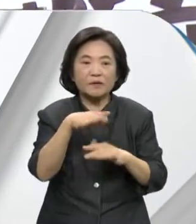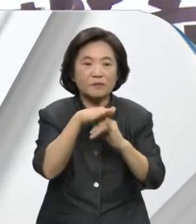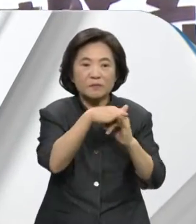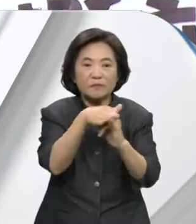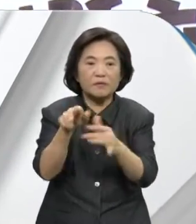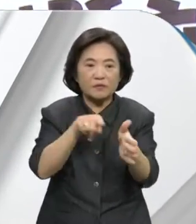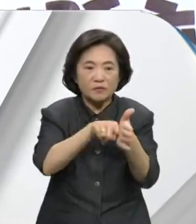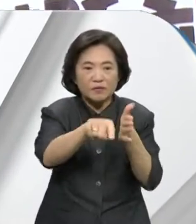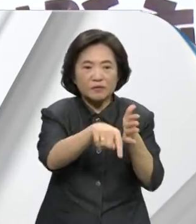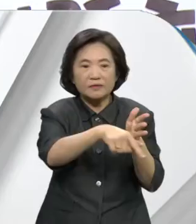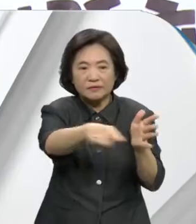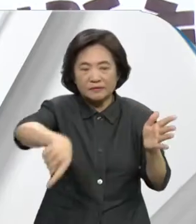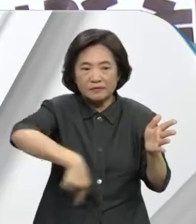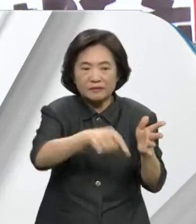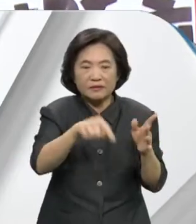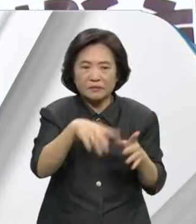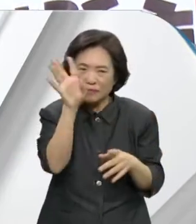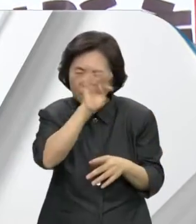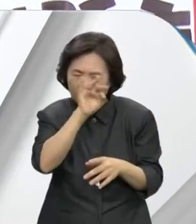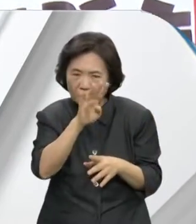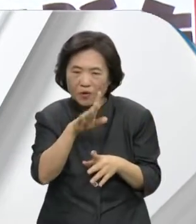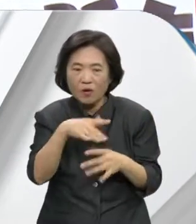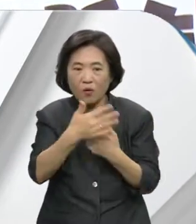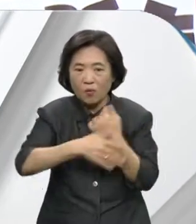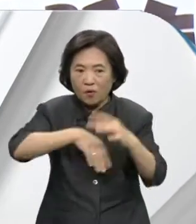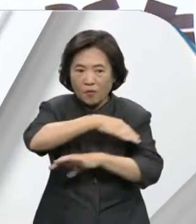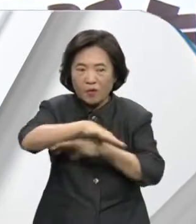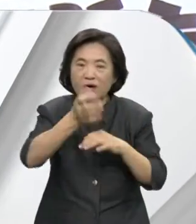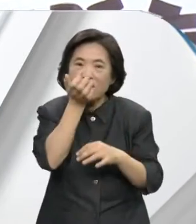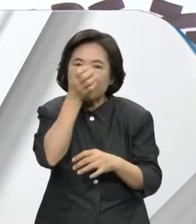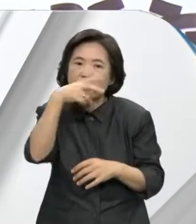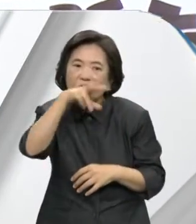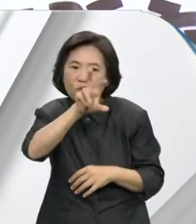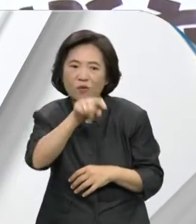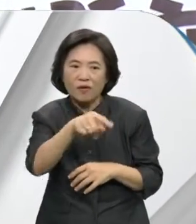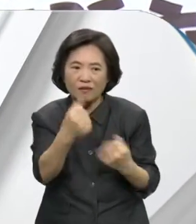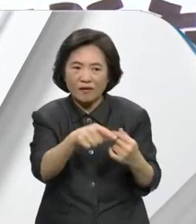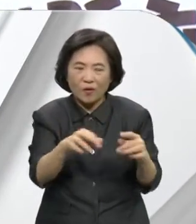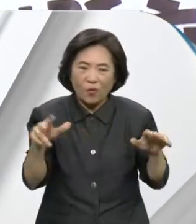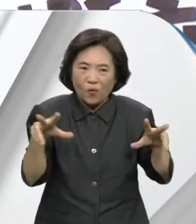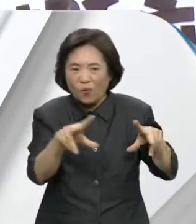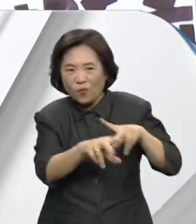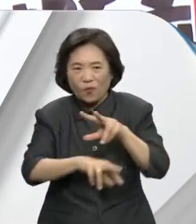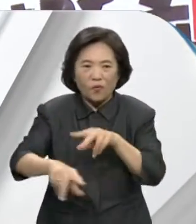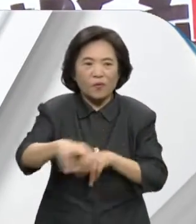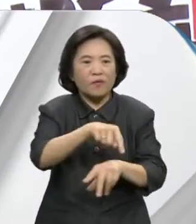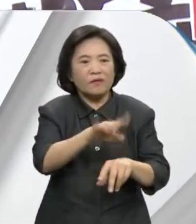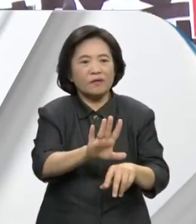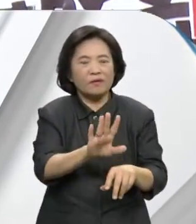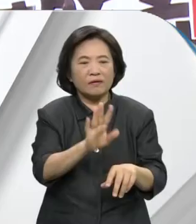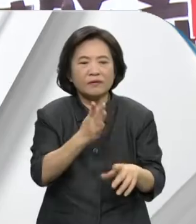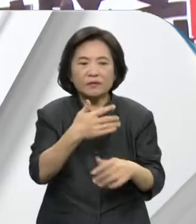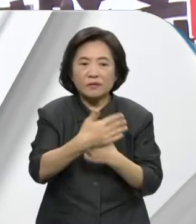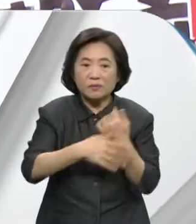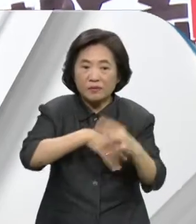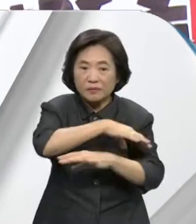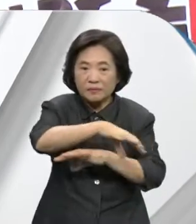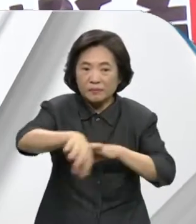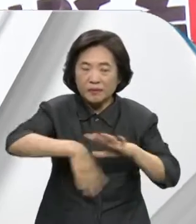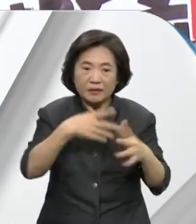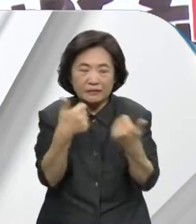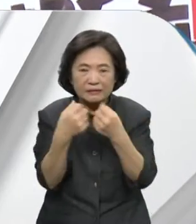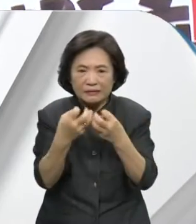块是食府的调查出来最热门的地方，但是在环评里